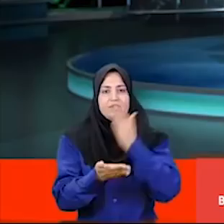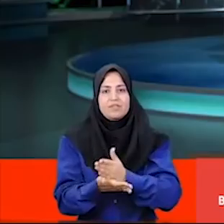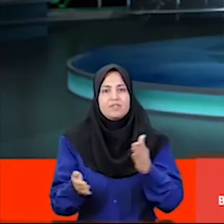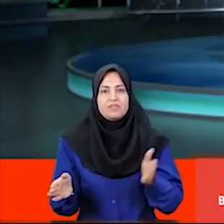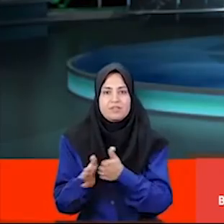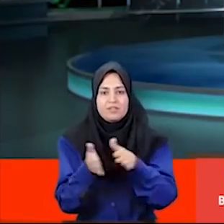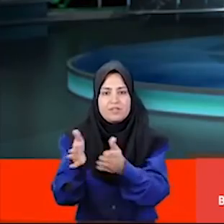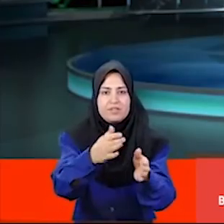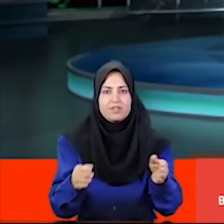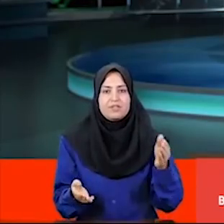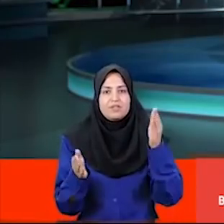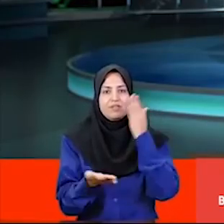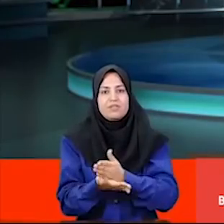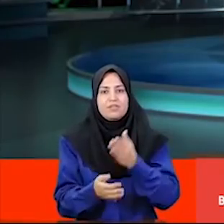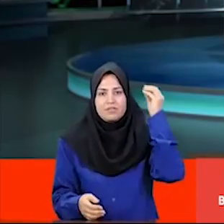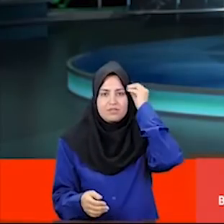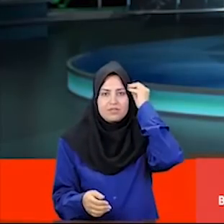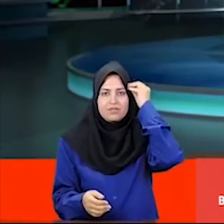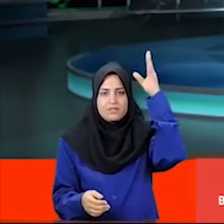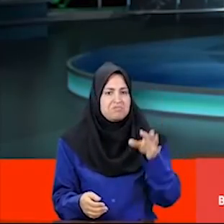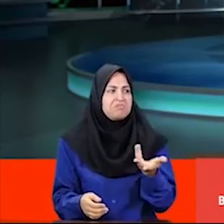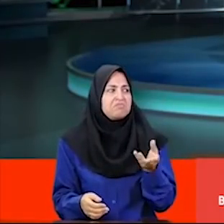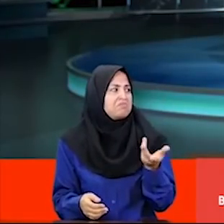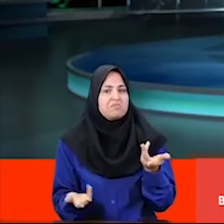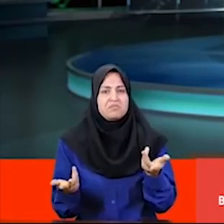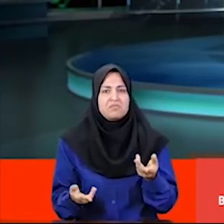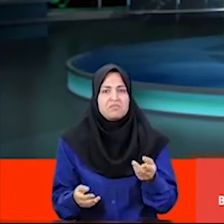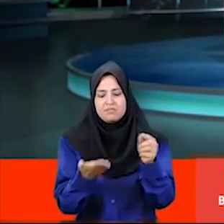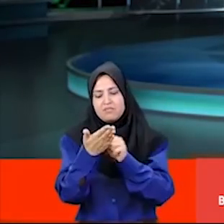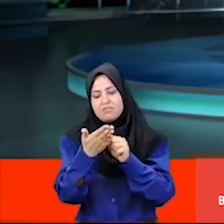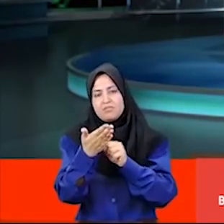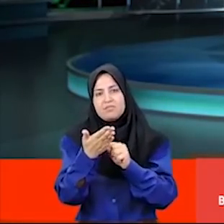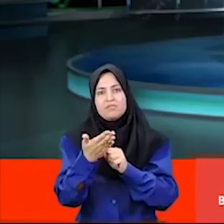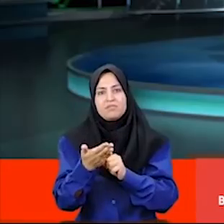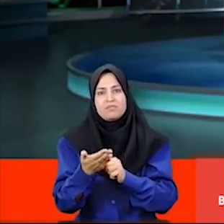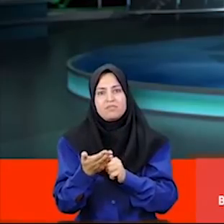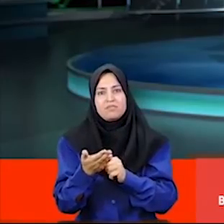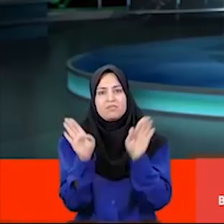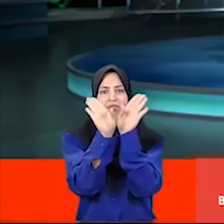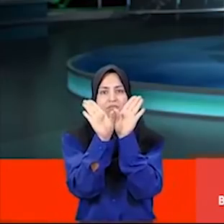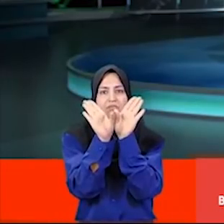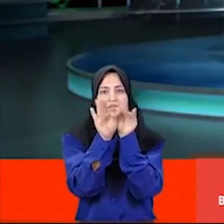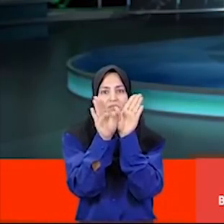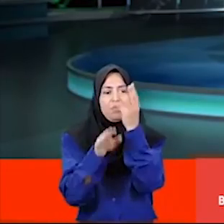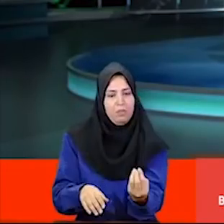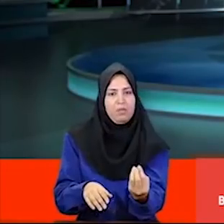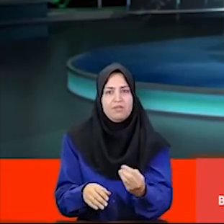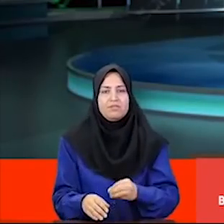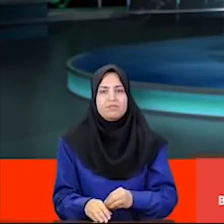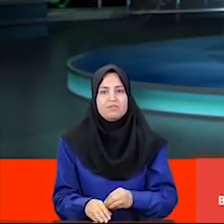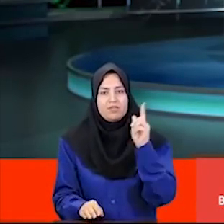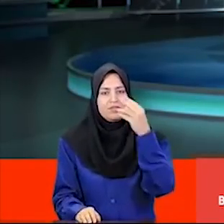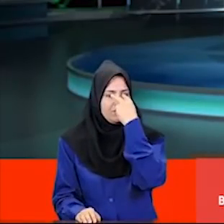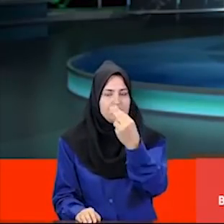بندآوری اطلاعات با نمیدونم کدوم فیلترشکن توییت کرد: کبوتر بچه کرده، کاش بودی و